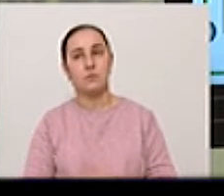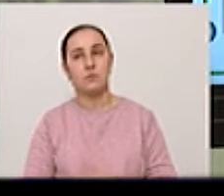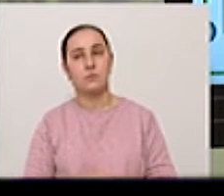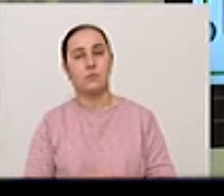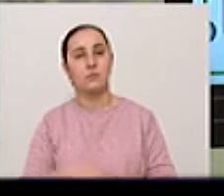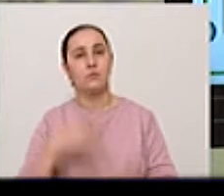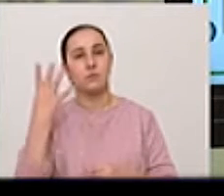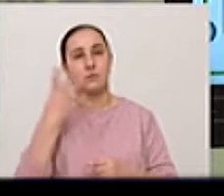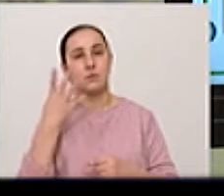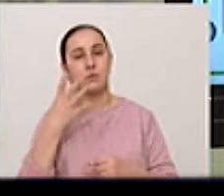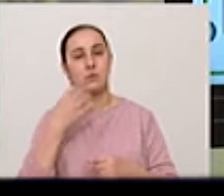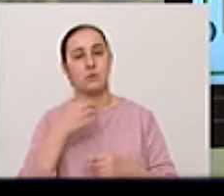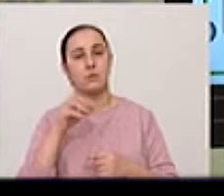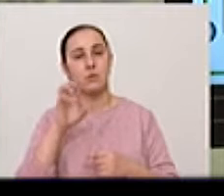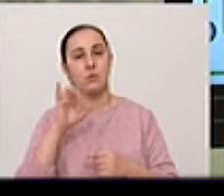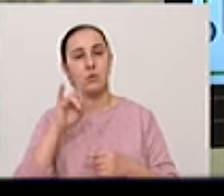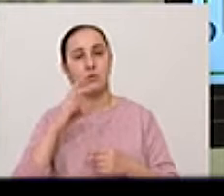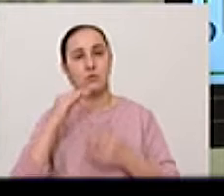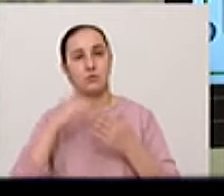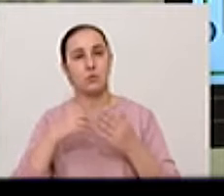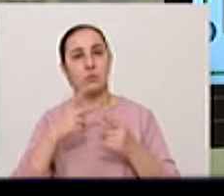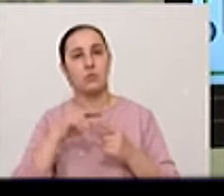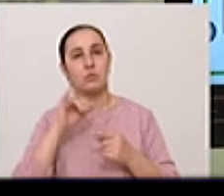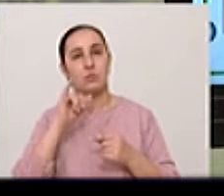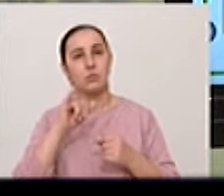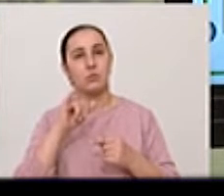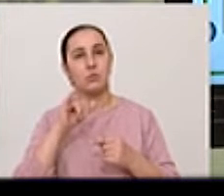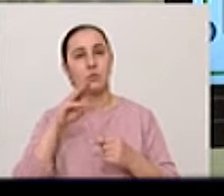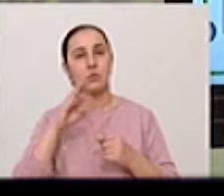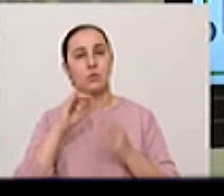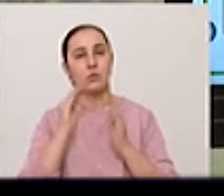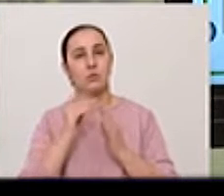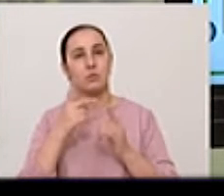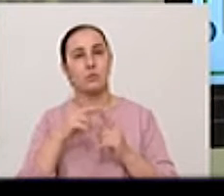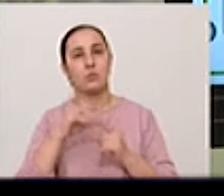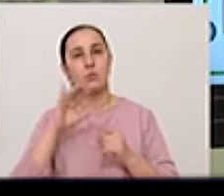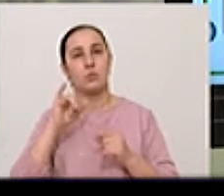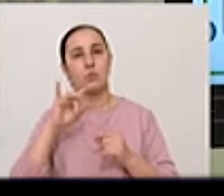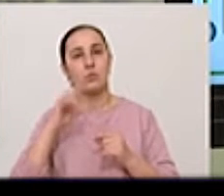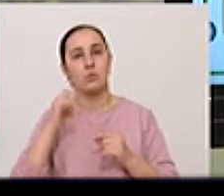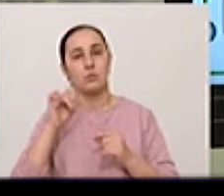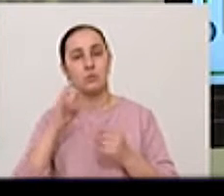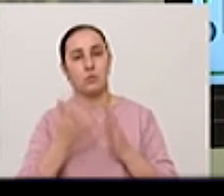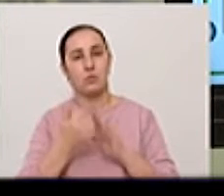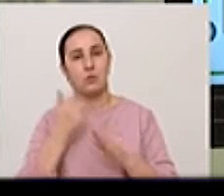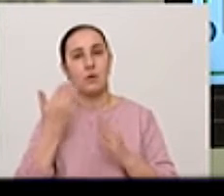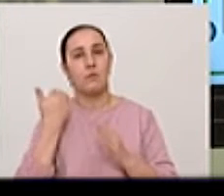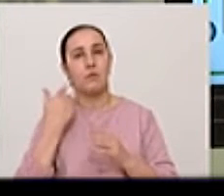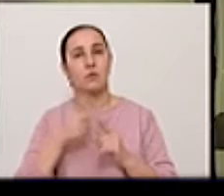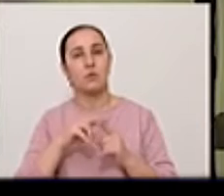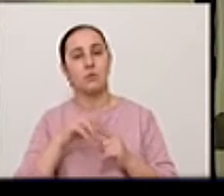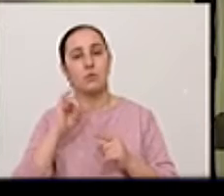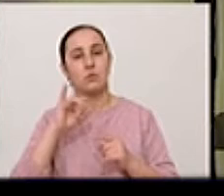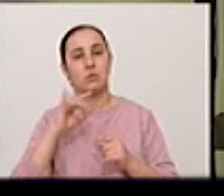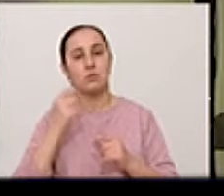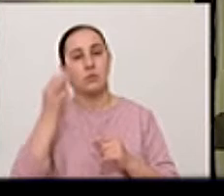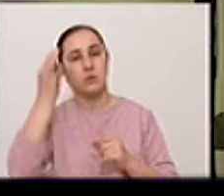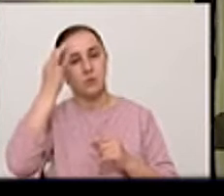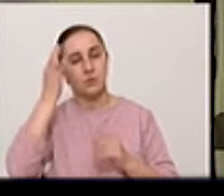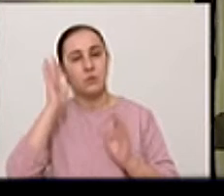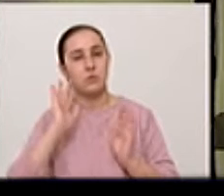Demak, 4-chi bo'g'inga urg'u tushyapti. U tor unlisi urg'uni olyapti. Avvalo urg'u nima ekanligini bir